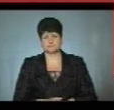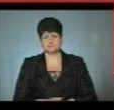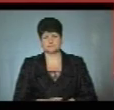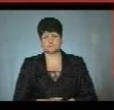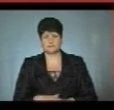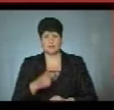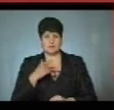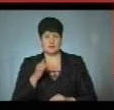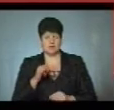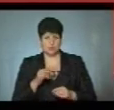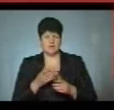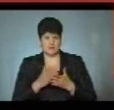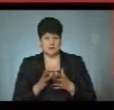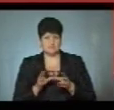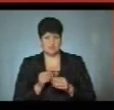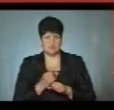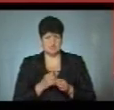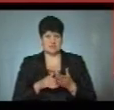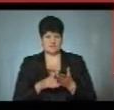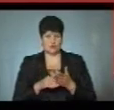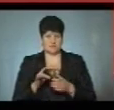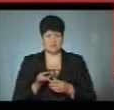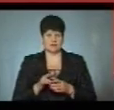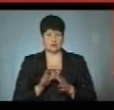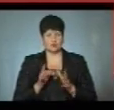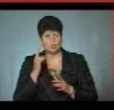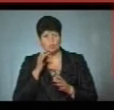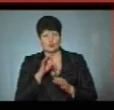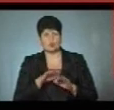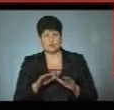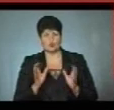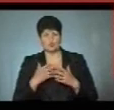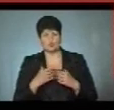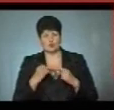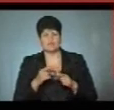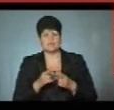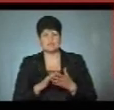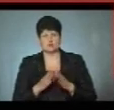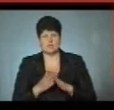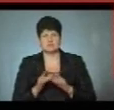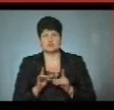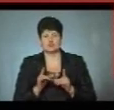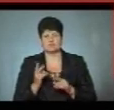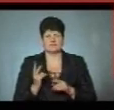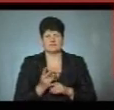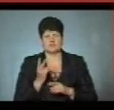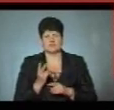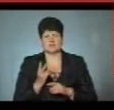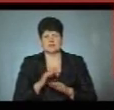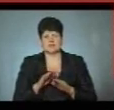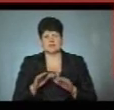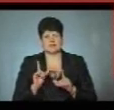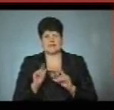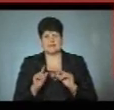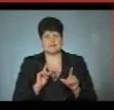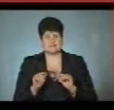Пане Ігорю, чи є співпраця з волонтерами, які також піклуються про діток і їхнє оздоровлення, хоча б навіть в тій ситуації, щоб двічі одні ті самі дітки не